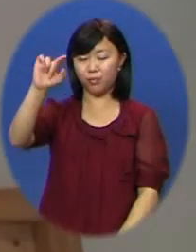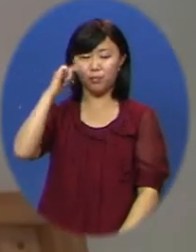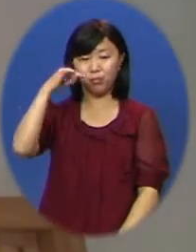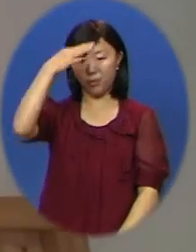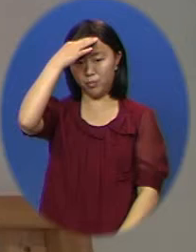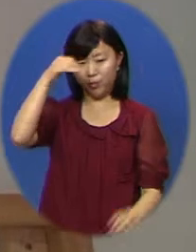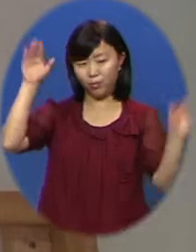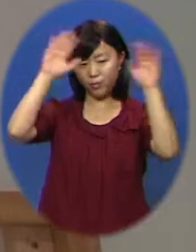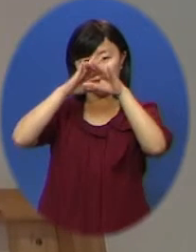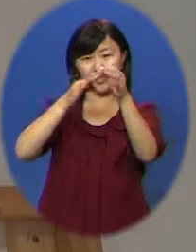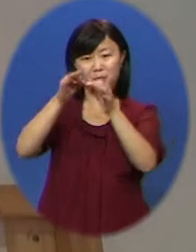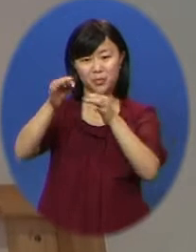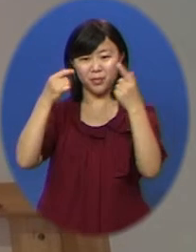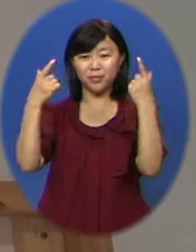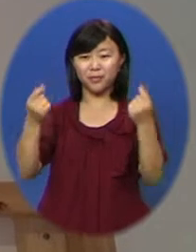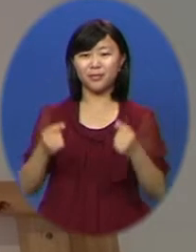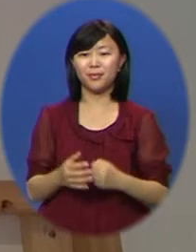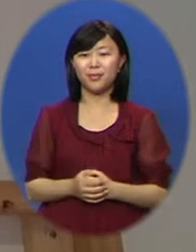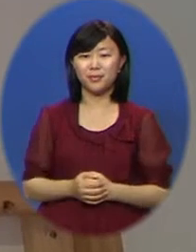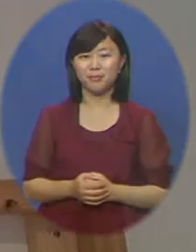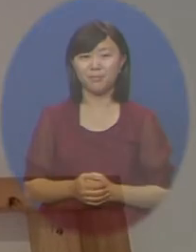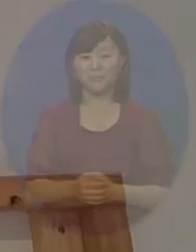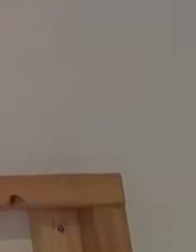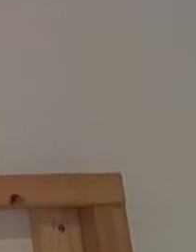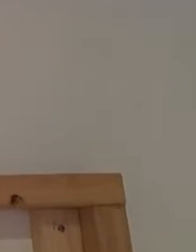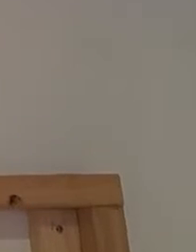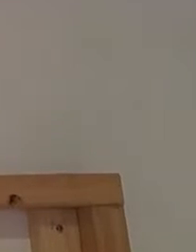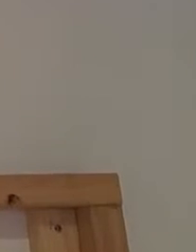대인예술 야시장이다.